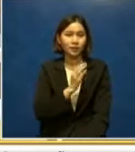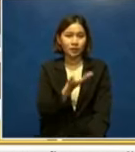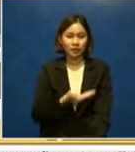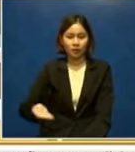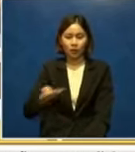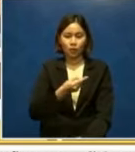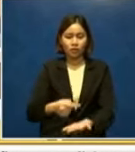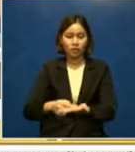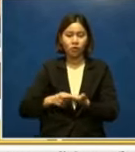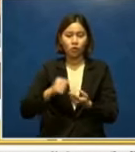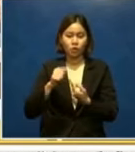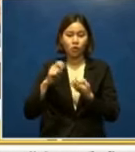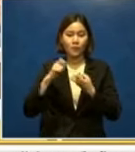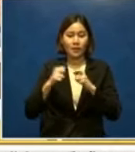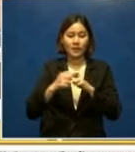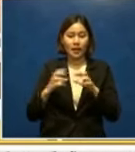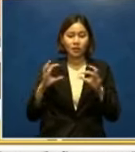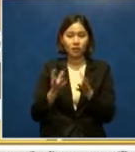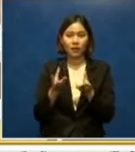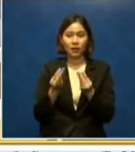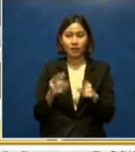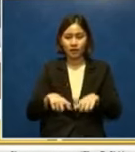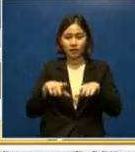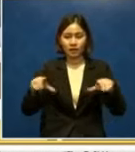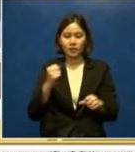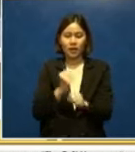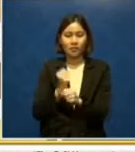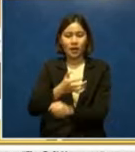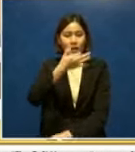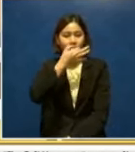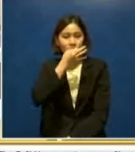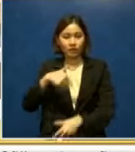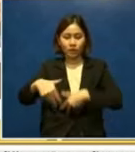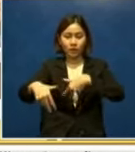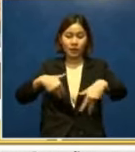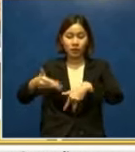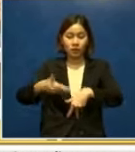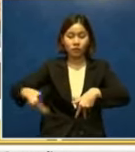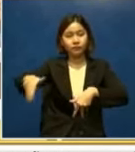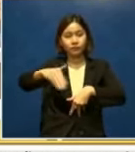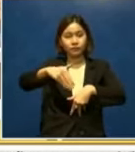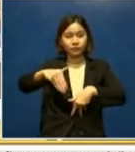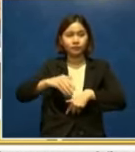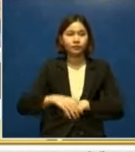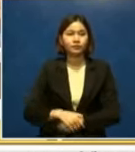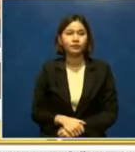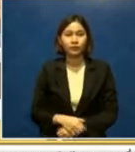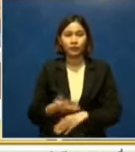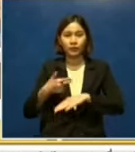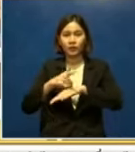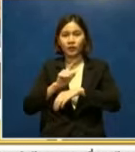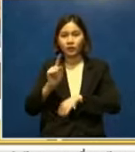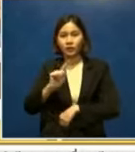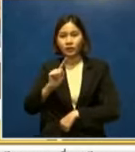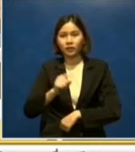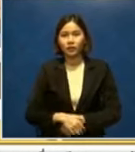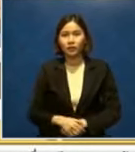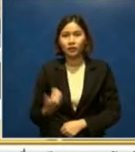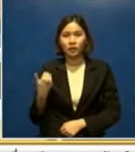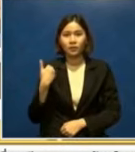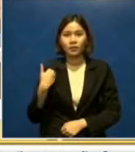ยติในเรื่องของปัญหาที่ดินทำกินของพี่น้องประชาชนครับท่านประธานครับปัจจัย